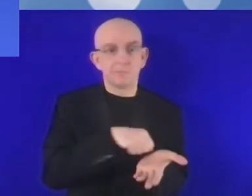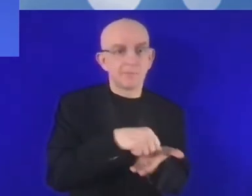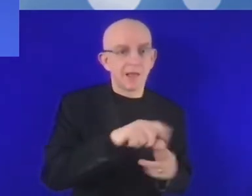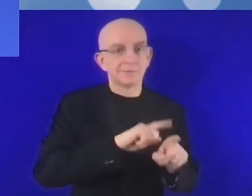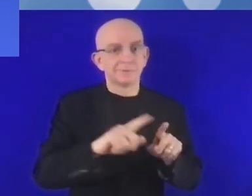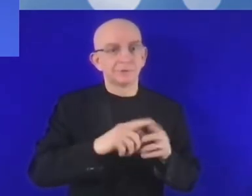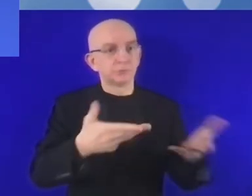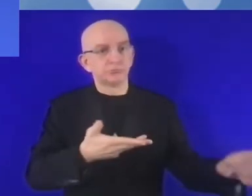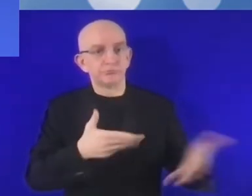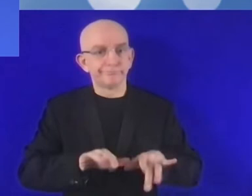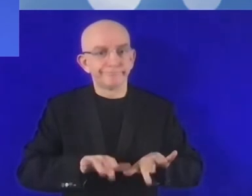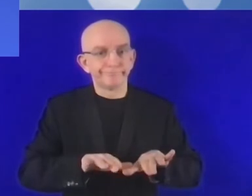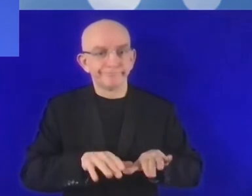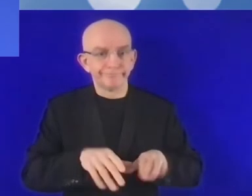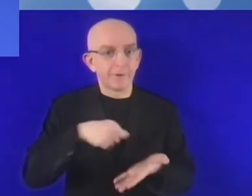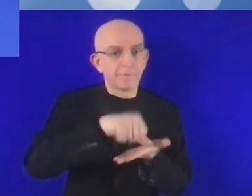وسريعا